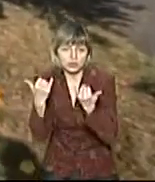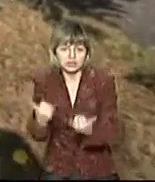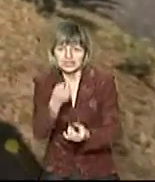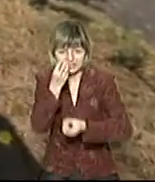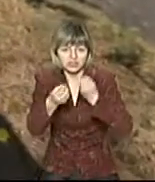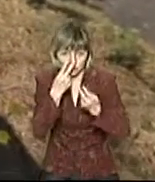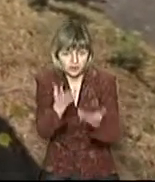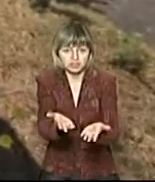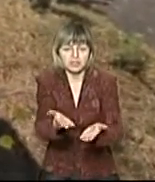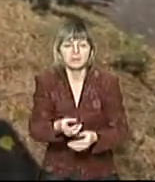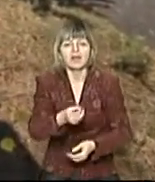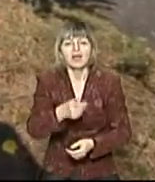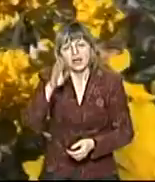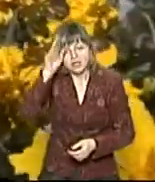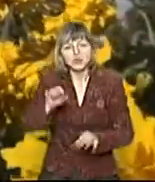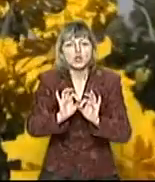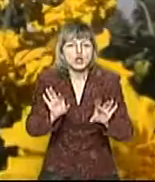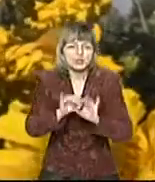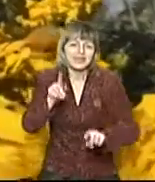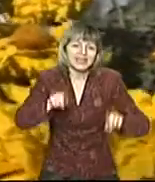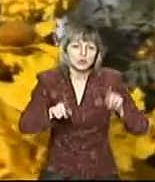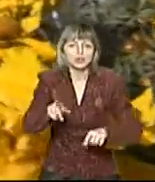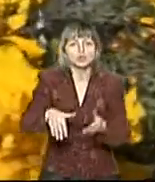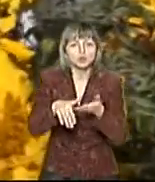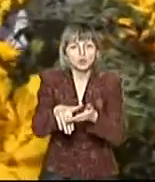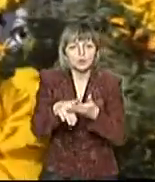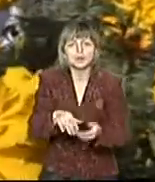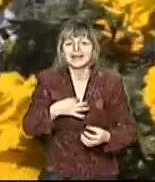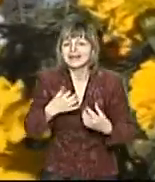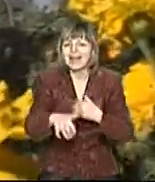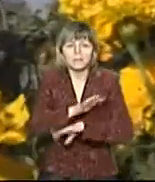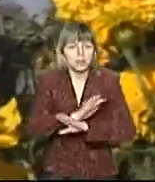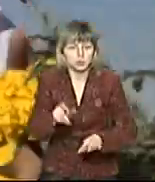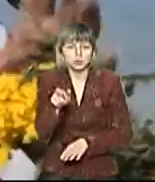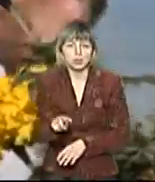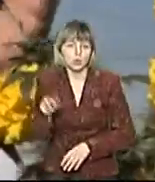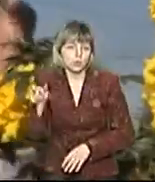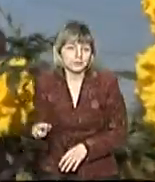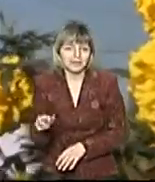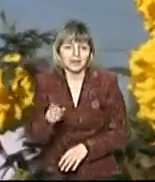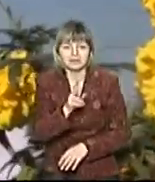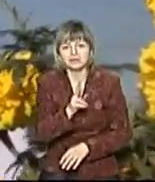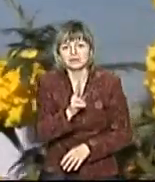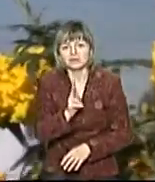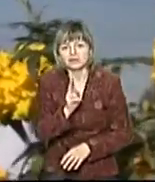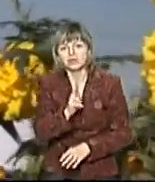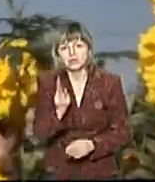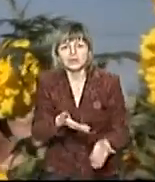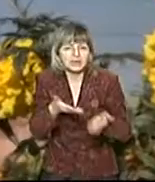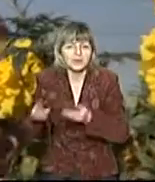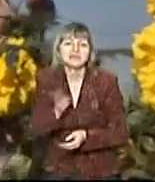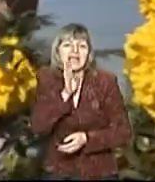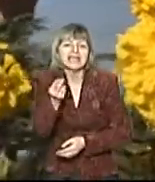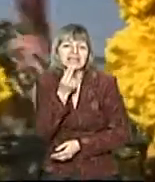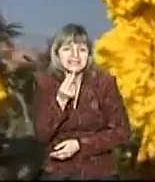оцвітуть. Бачите? Квітникар розповідає, інколи йому допомагають небайдужі громадяни. Дехто на сніданок запросить,